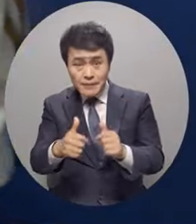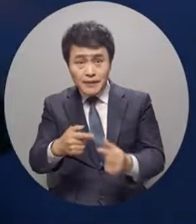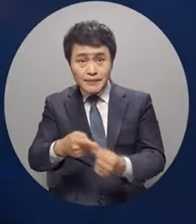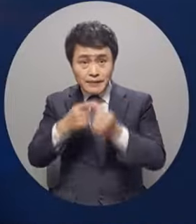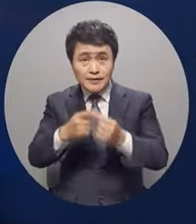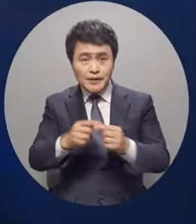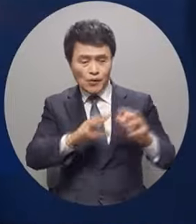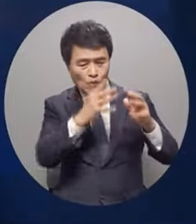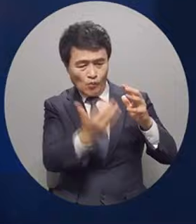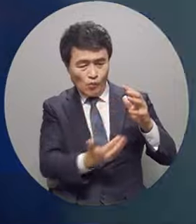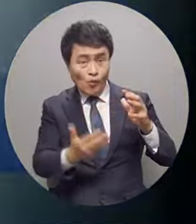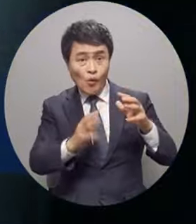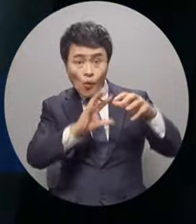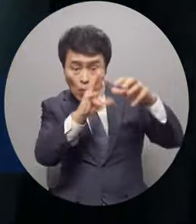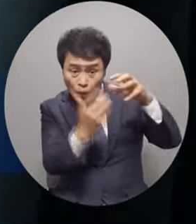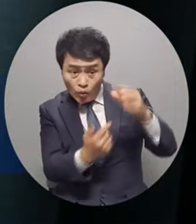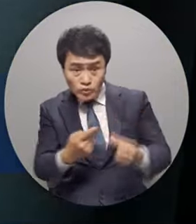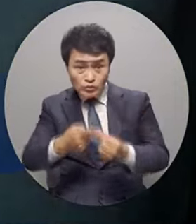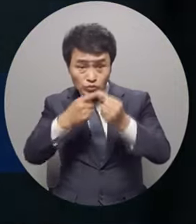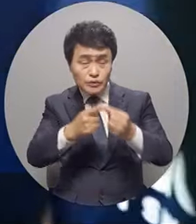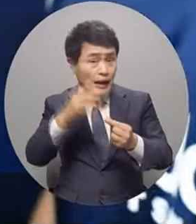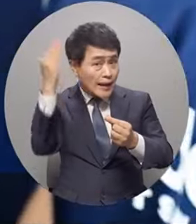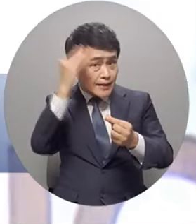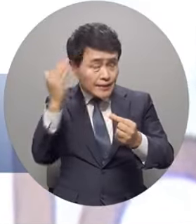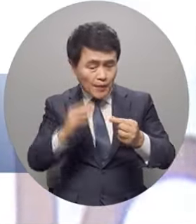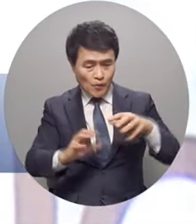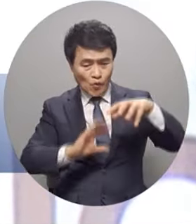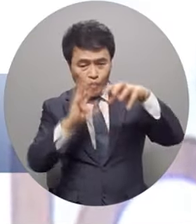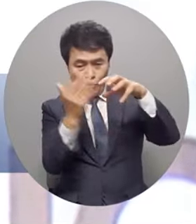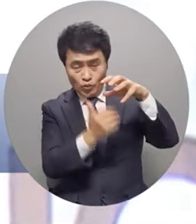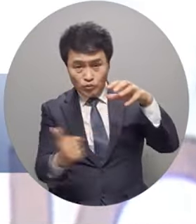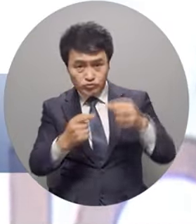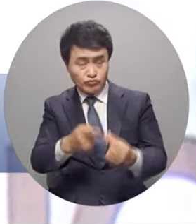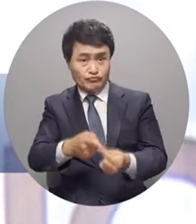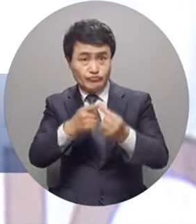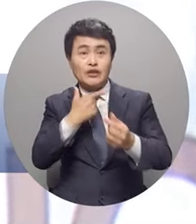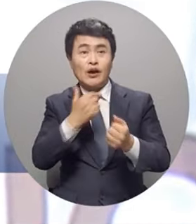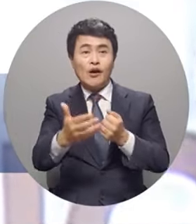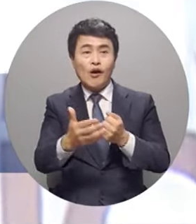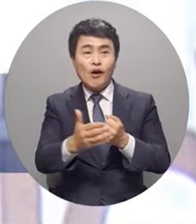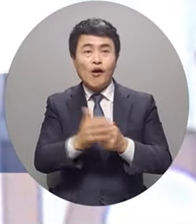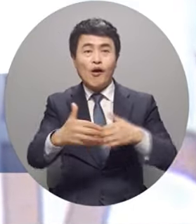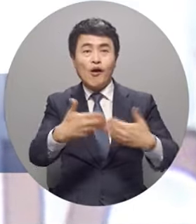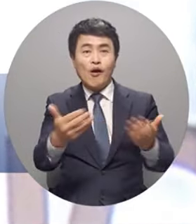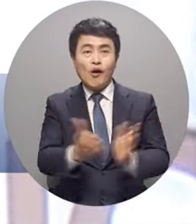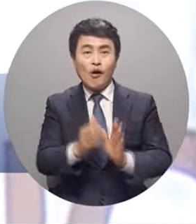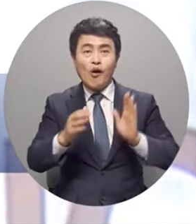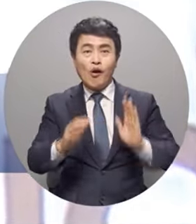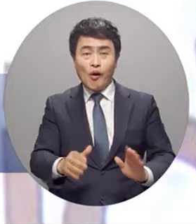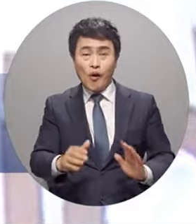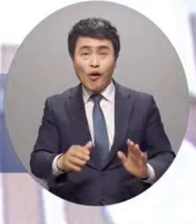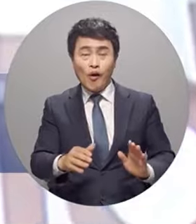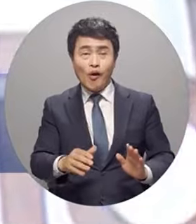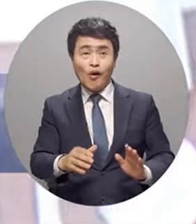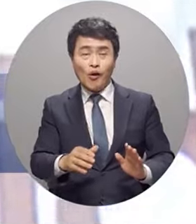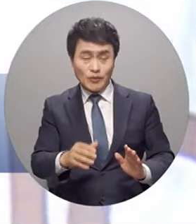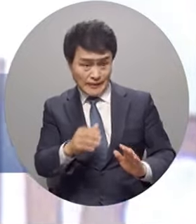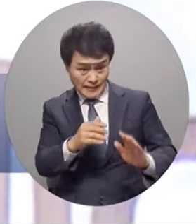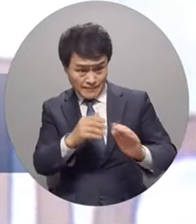월드컵 우승이었으면 분명히 대한민국 월드컵 우승을 고르겠지만 저는 항상 위너가 되고 싶고 이기고 싶어하는